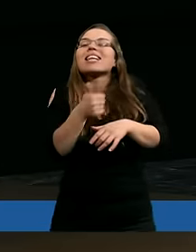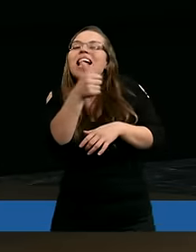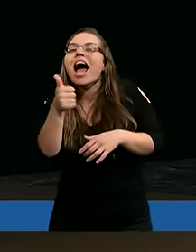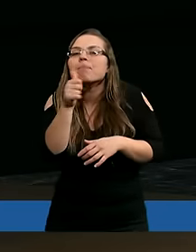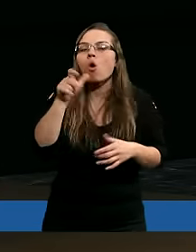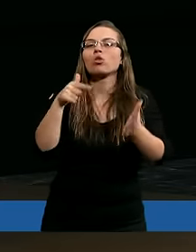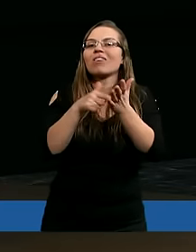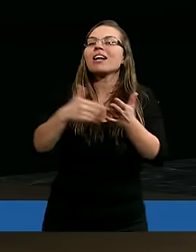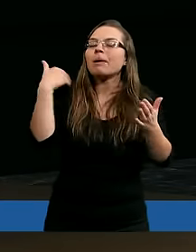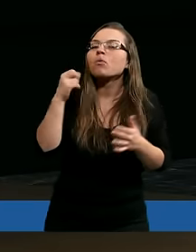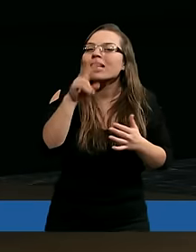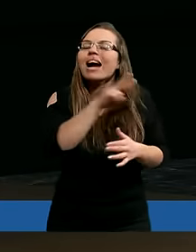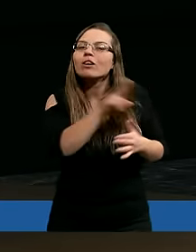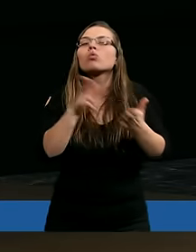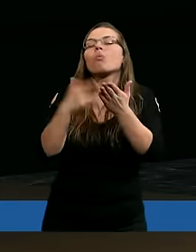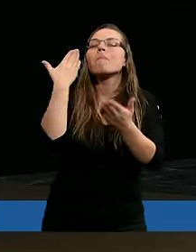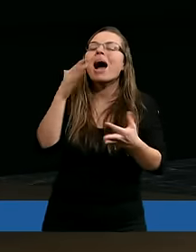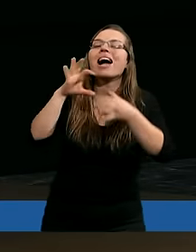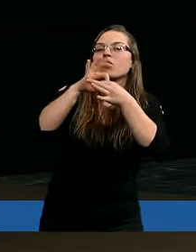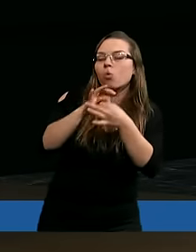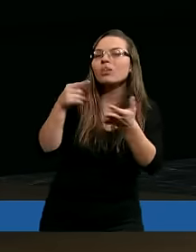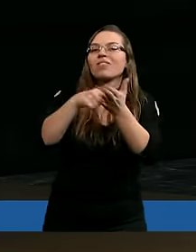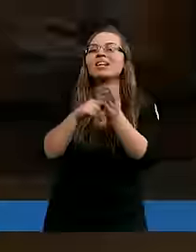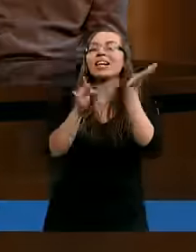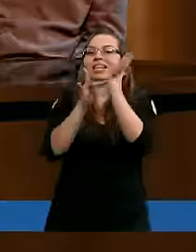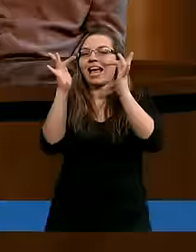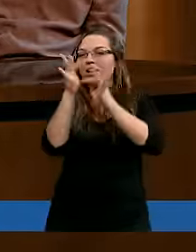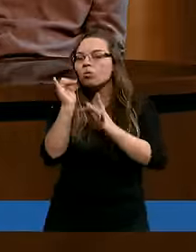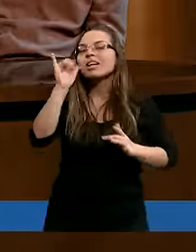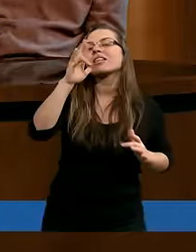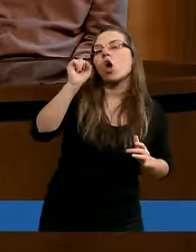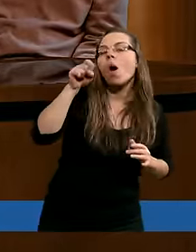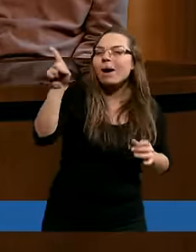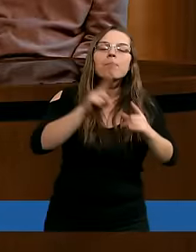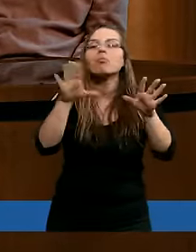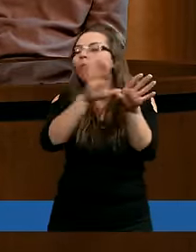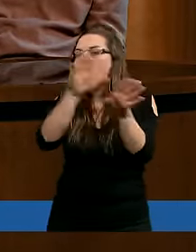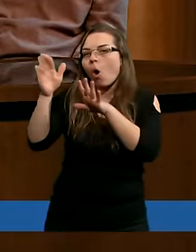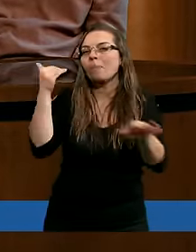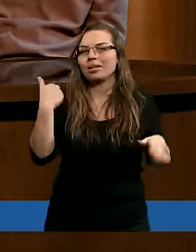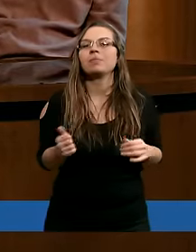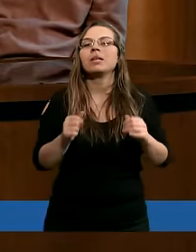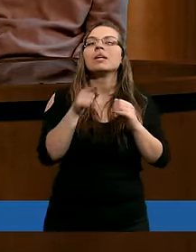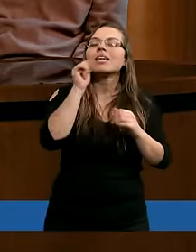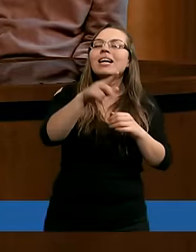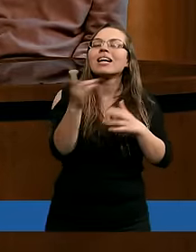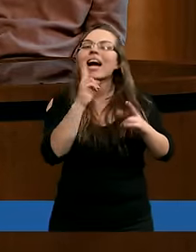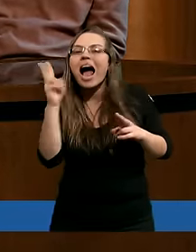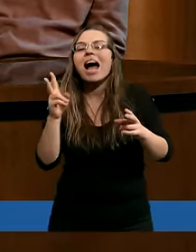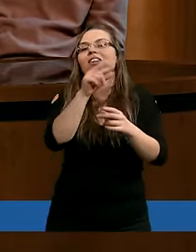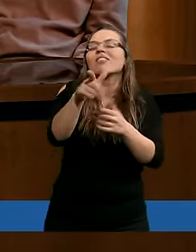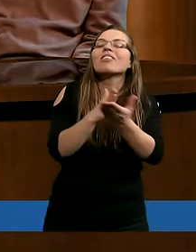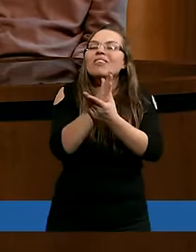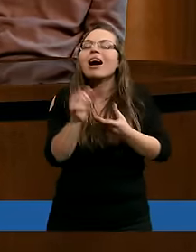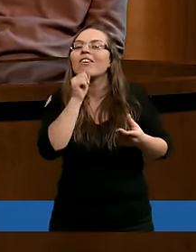to jest właśnie taką rzeczą, która ich bardzo łączy, Jezusa i Hioba. Każda pobożna osoba, każdy chrześcijanin, każdy